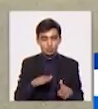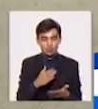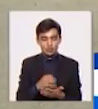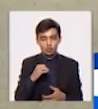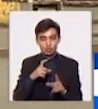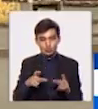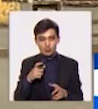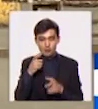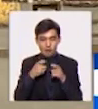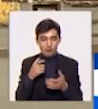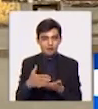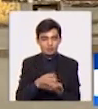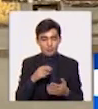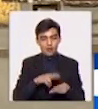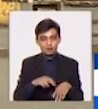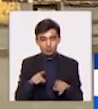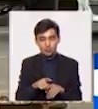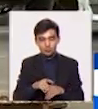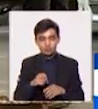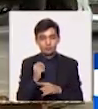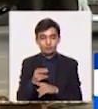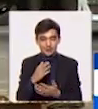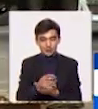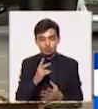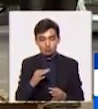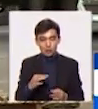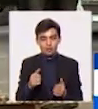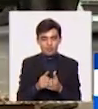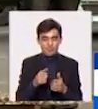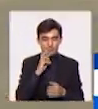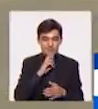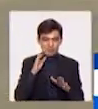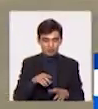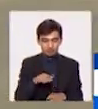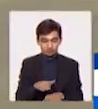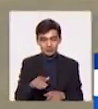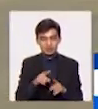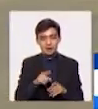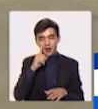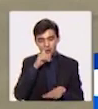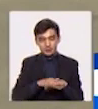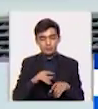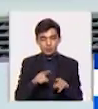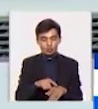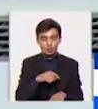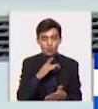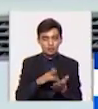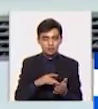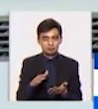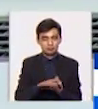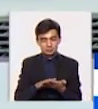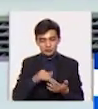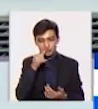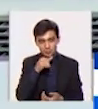полиция қуады. Жанармай бекеттері де тұрғызбай. Тіпті халықаралық бекет маңындағы жолаушы тасымалын қалалық әкімдікте реттей алмай отыр. Себебі